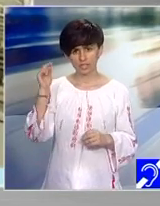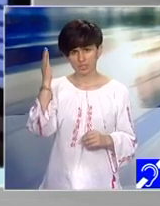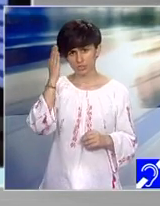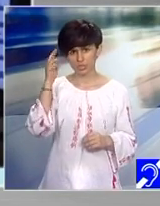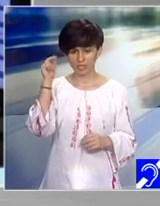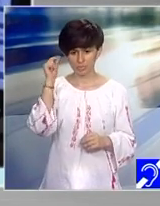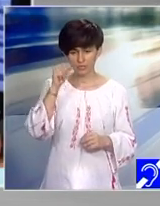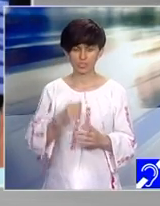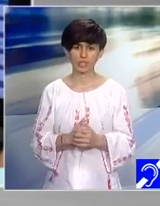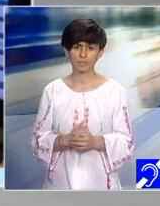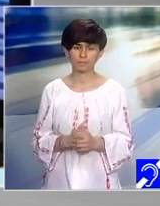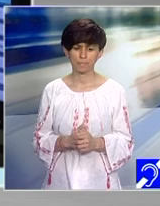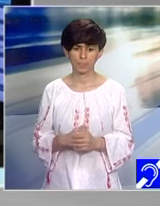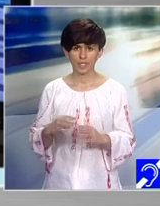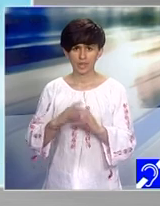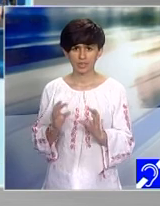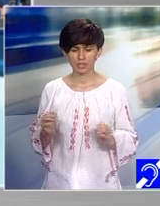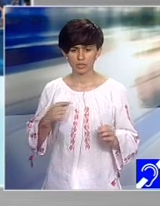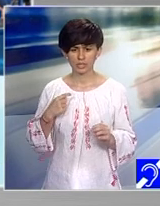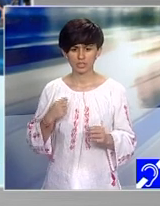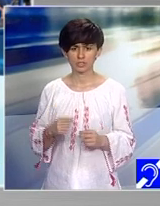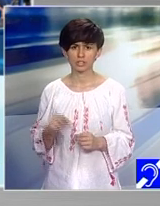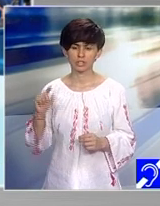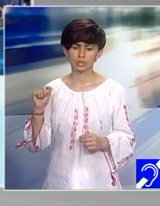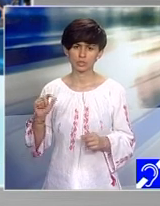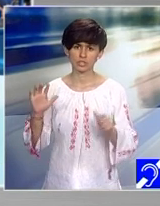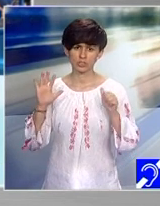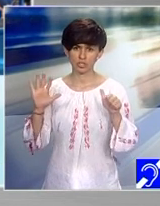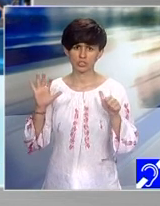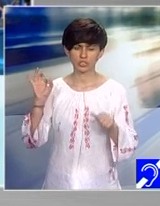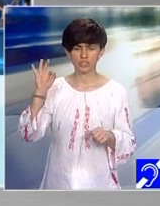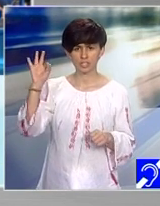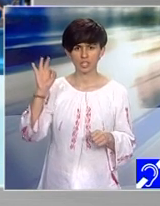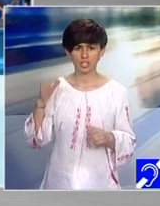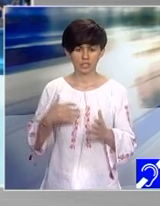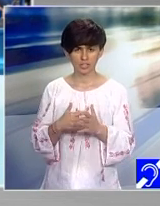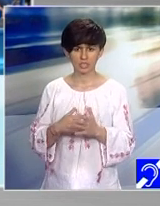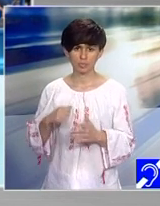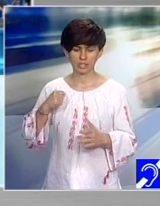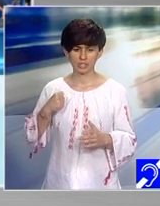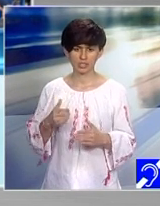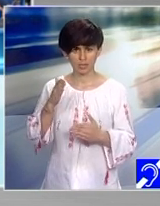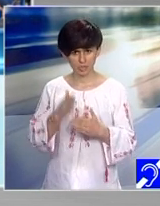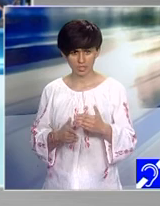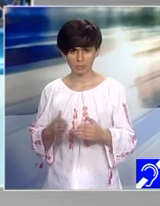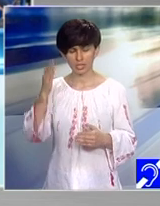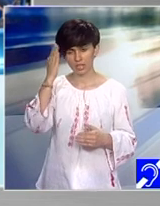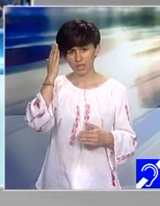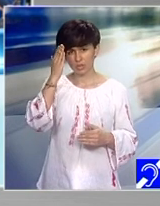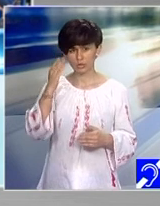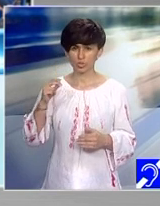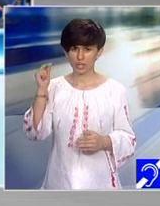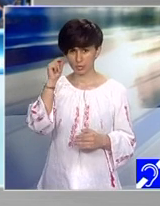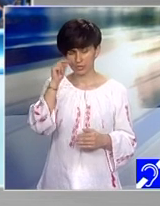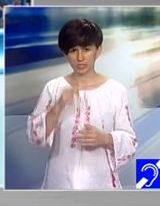peste 500.000 de absolvenți pe an. La noi doar 26.000 de tineri mai termină o școală profesională, de 15 ori mai puțin decât în